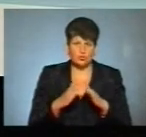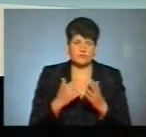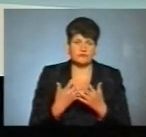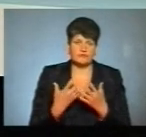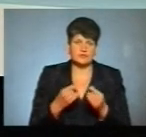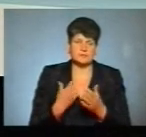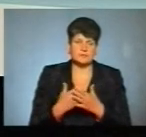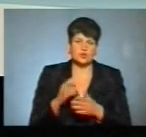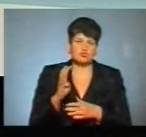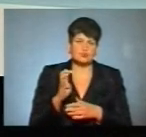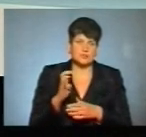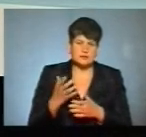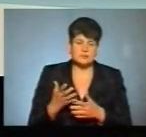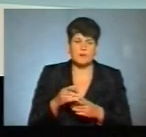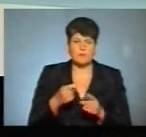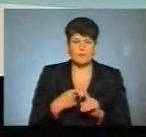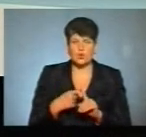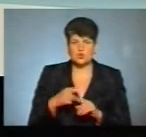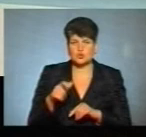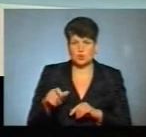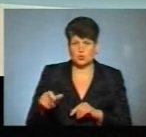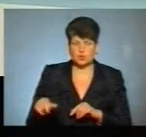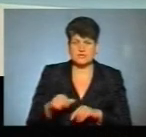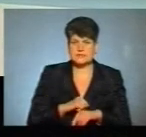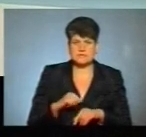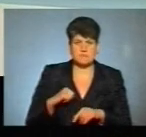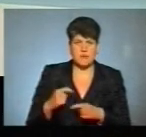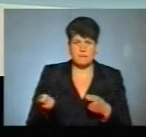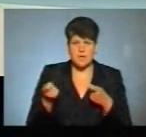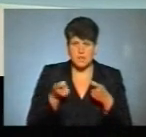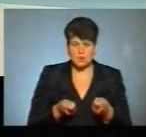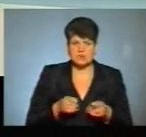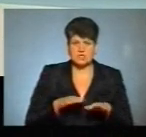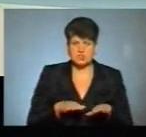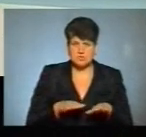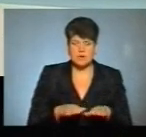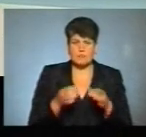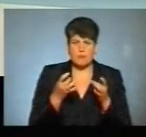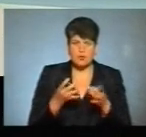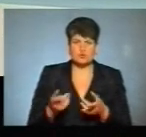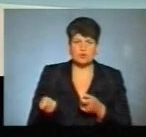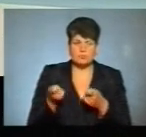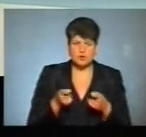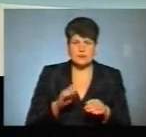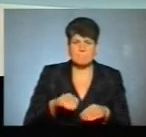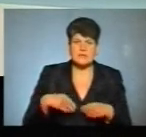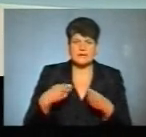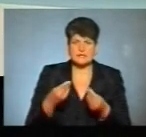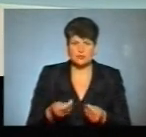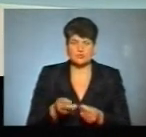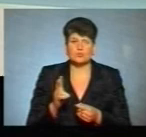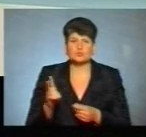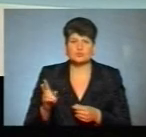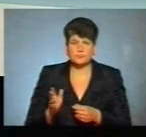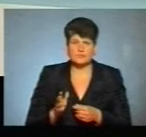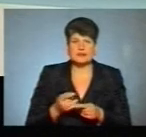напевно, більше 400, плюс люди самі приносять, шиють. Просто є таке, що вони просто приносять або передають через когось.